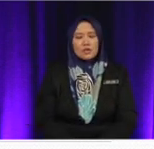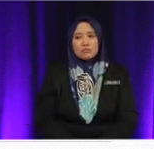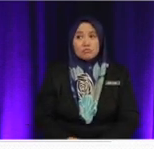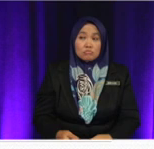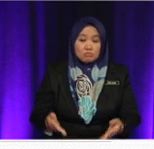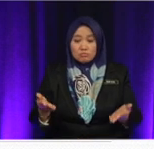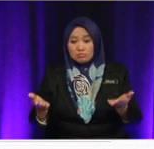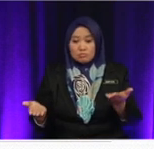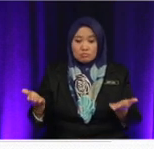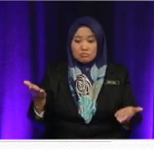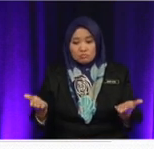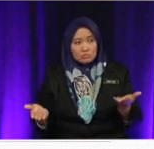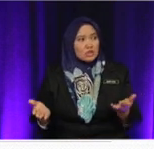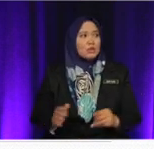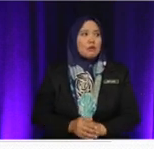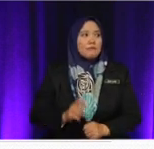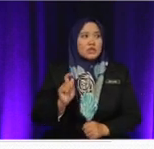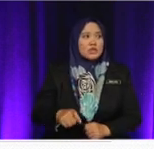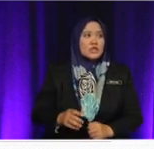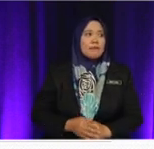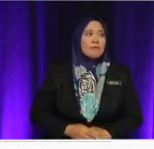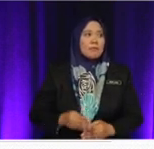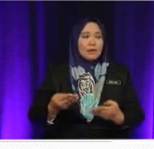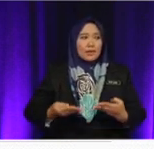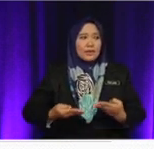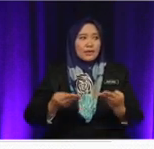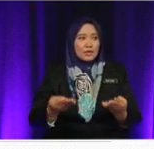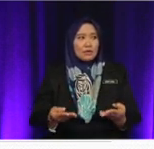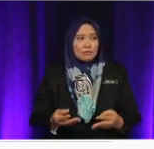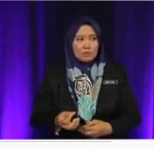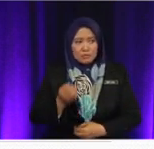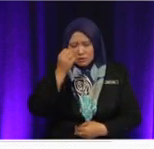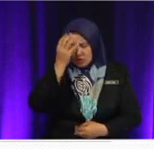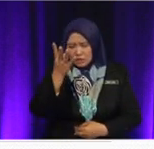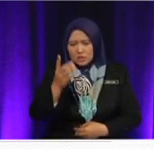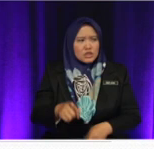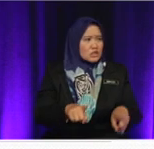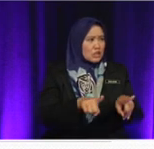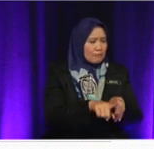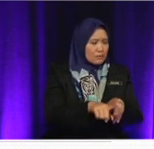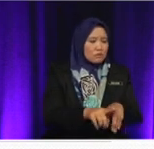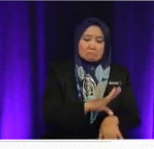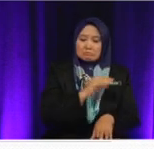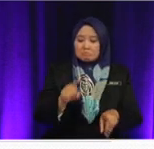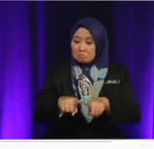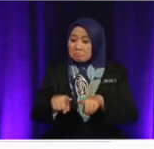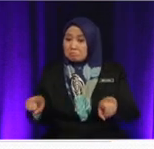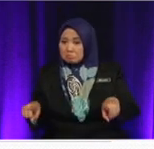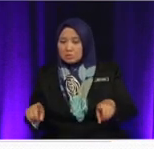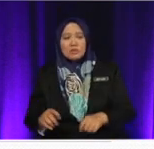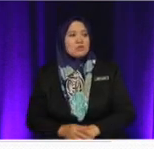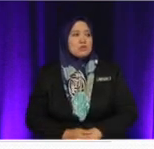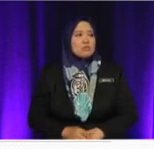murid bolehlah memberi penerangan tentang persamaan dan perbezaan. Murid mudahnya buat jadualah di mana yang